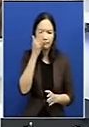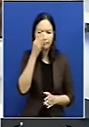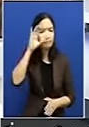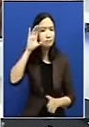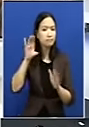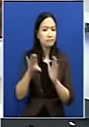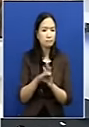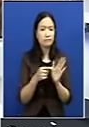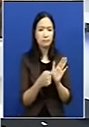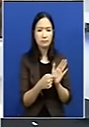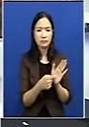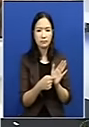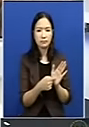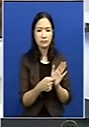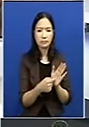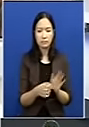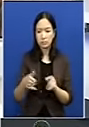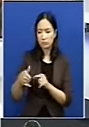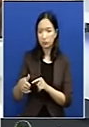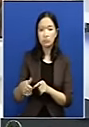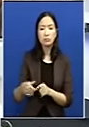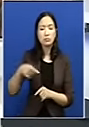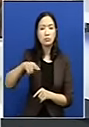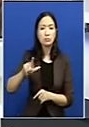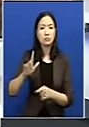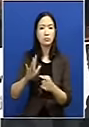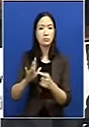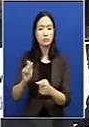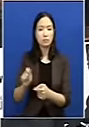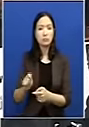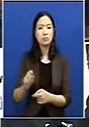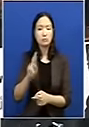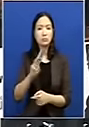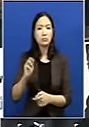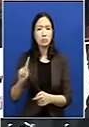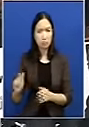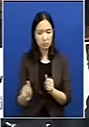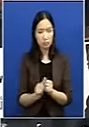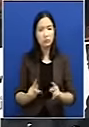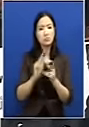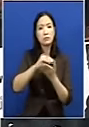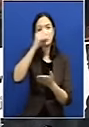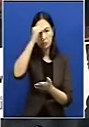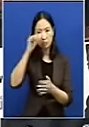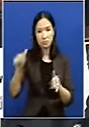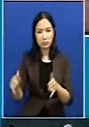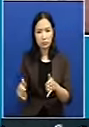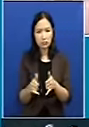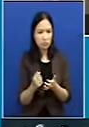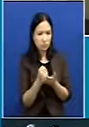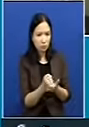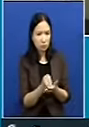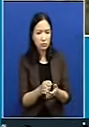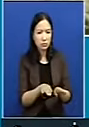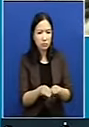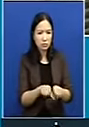ภาพตอนที่พลเอกสุรเชษฐ์ชัยวงศ์รัฐมนตรีช่วยว่าการกระทรวงศึกษาธิการช่วยนายกถอดรองเท้า